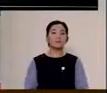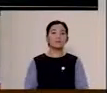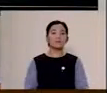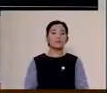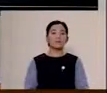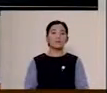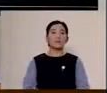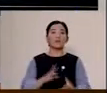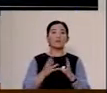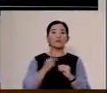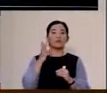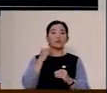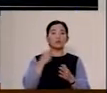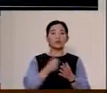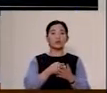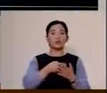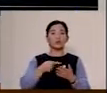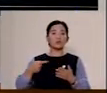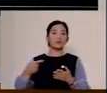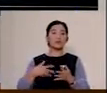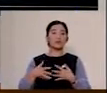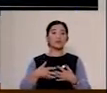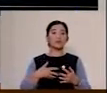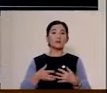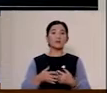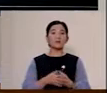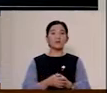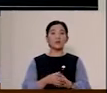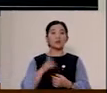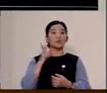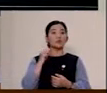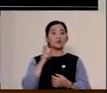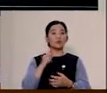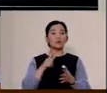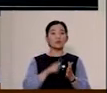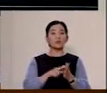Округлите числа до почетного разряда. Число